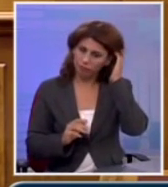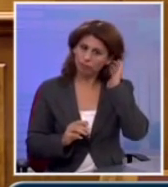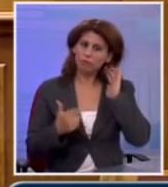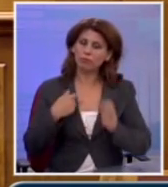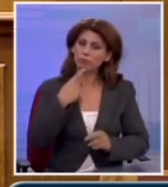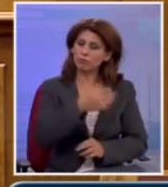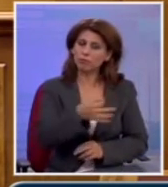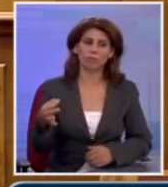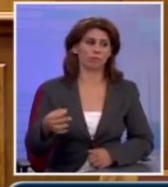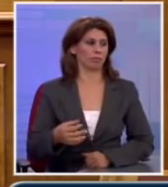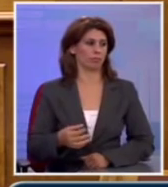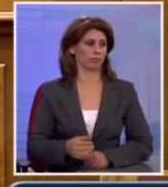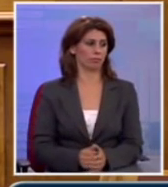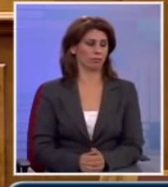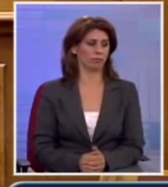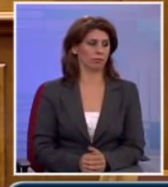Αλλά είπαμε. Κυρίες.